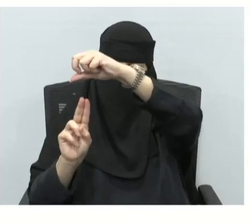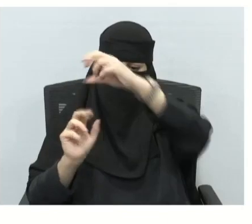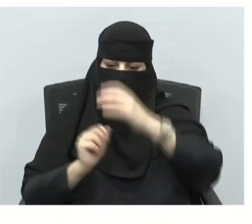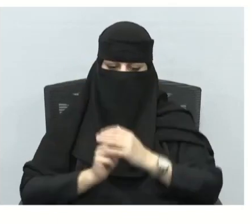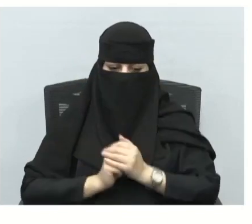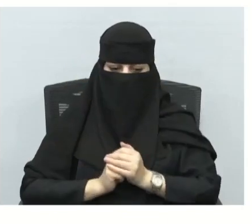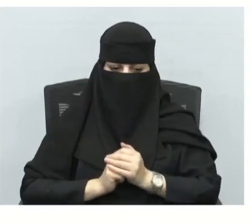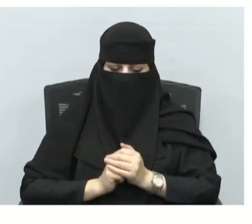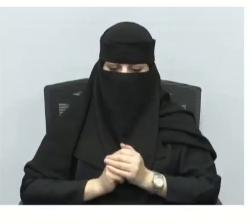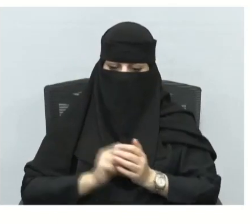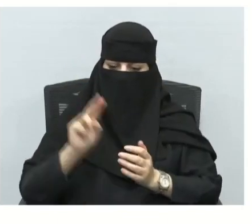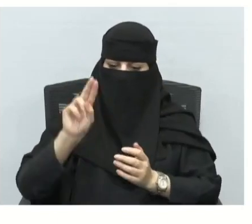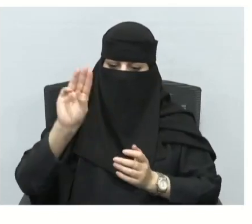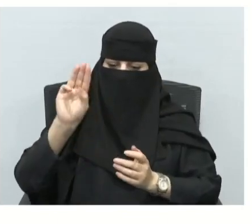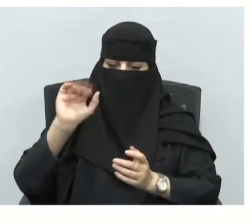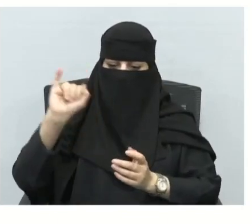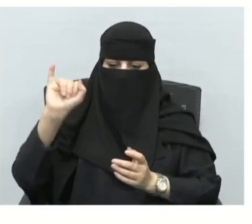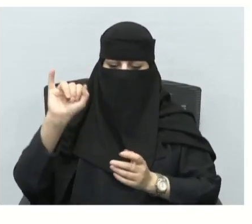وتوت ثم